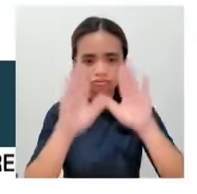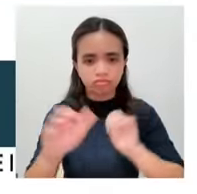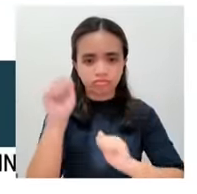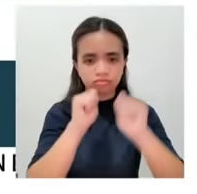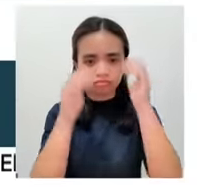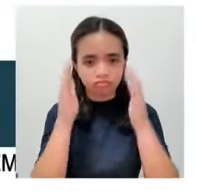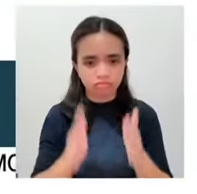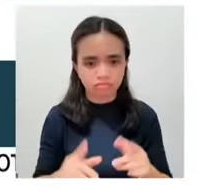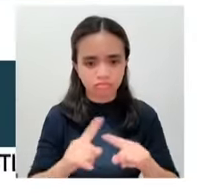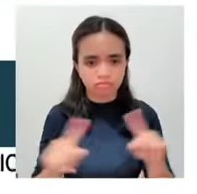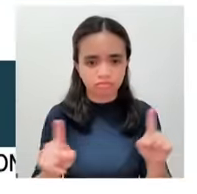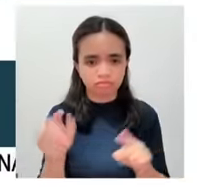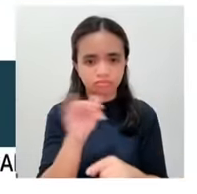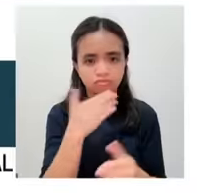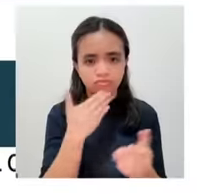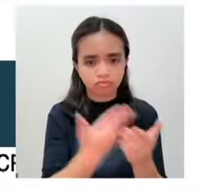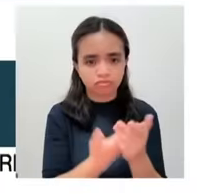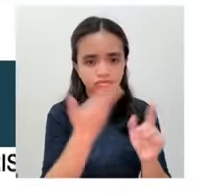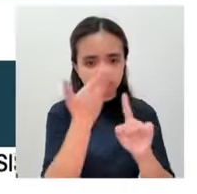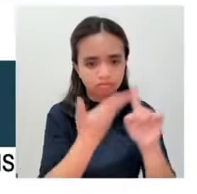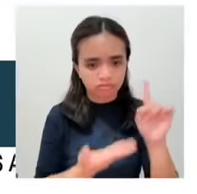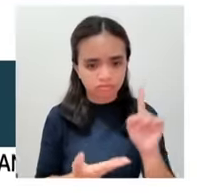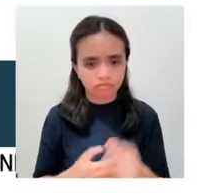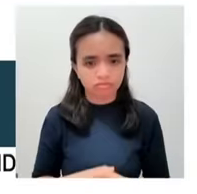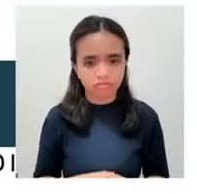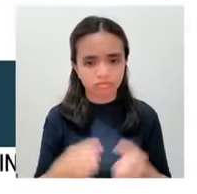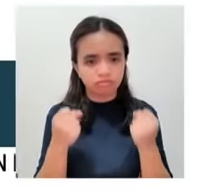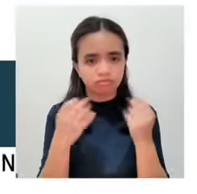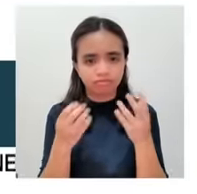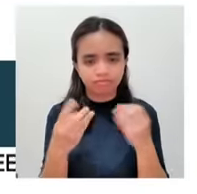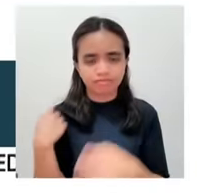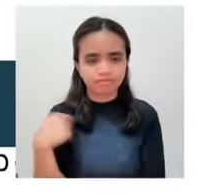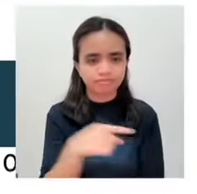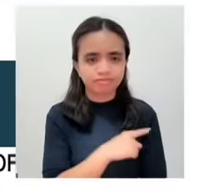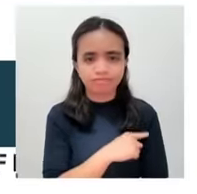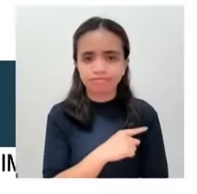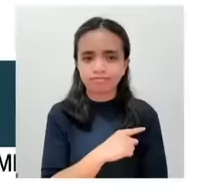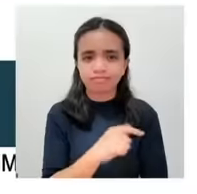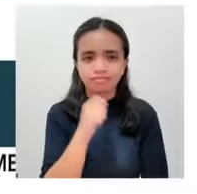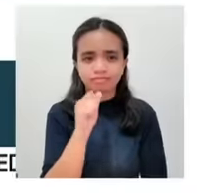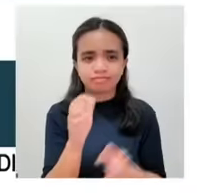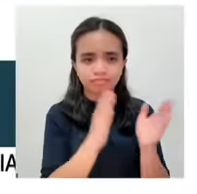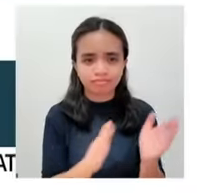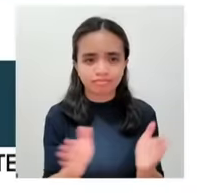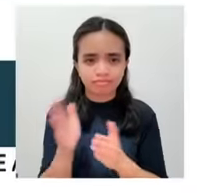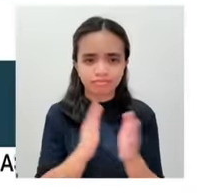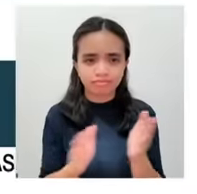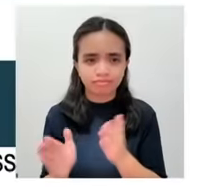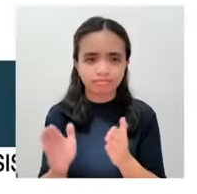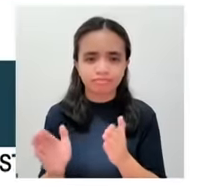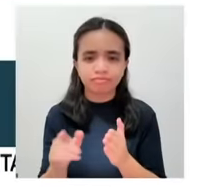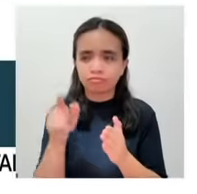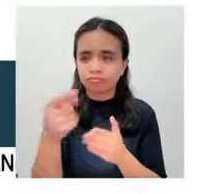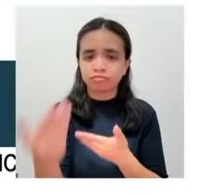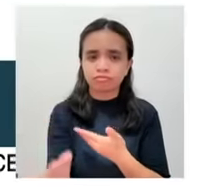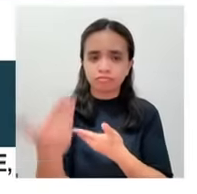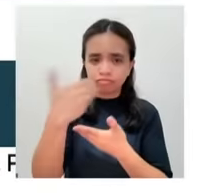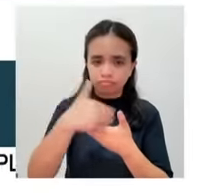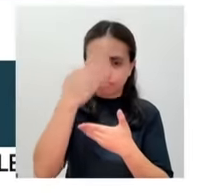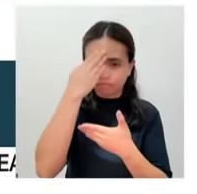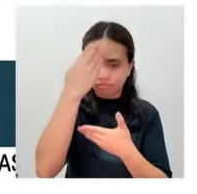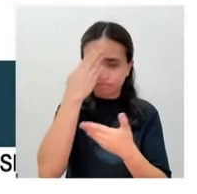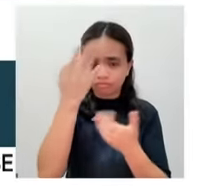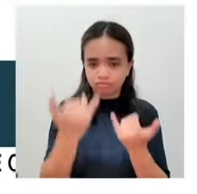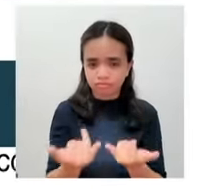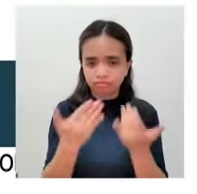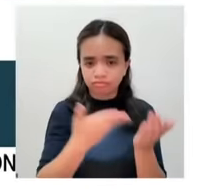but as a good person and friend. Dami nating dinaturi na plano. pupuntahan mo ko sa Bulacan, tapos dadalhin